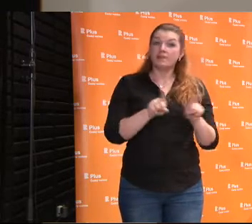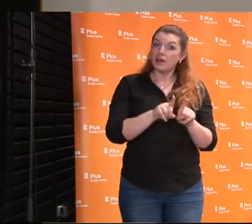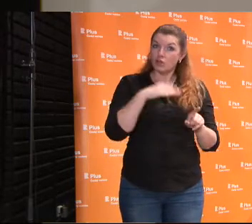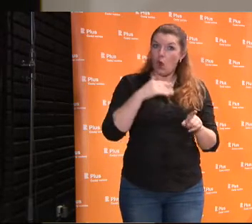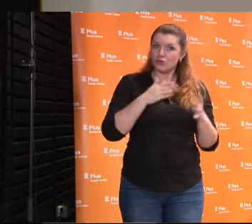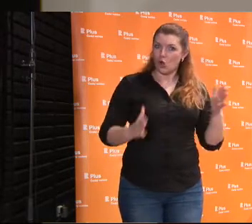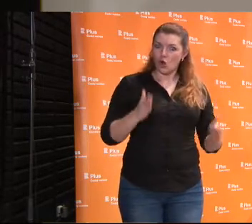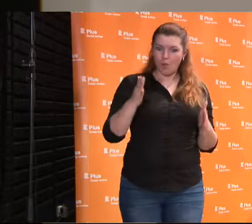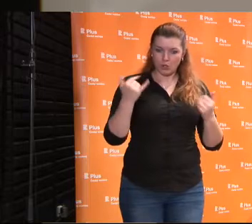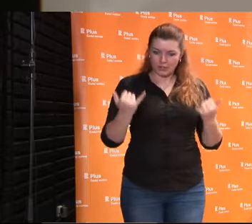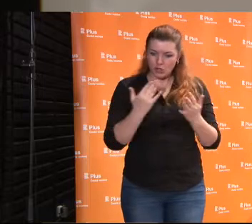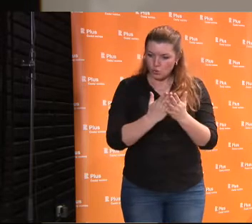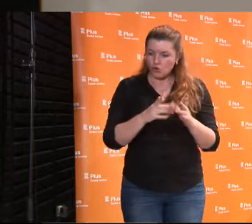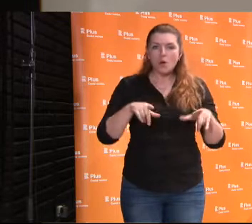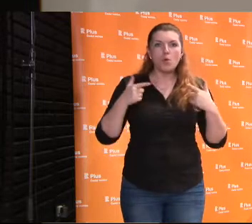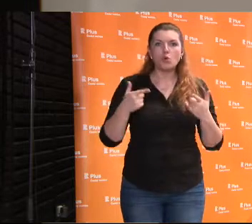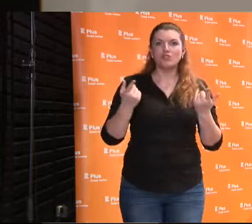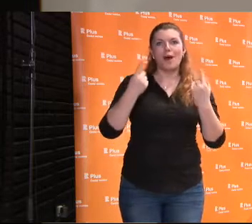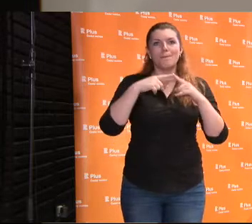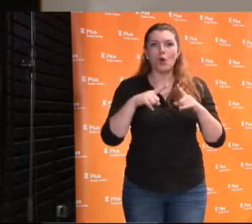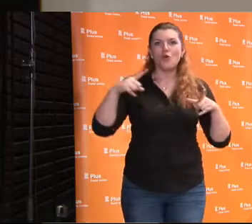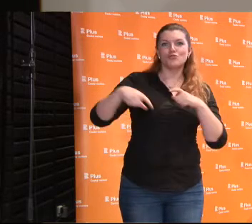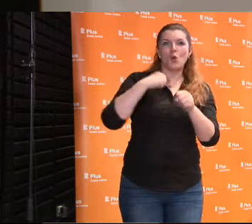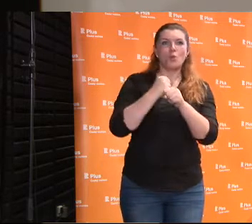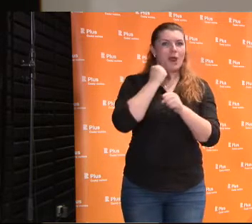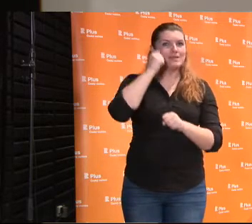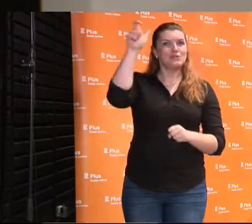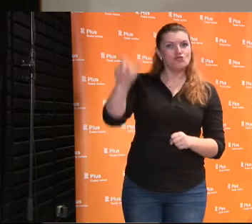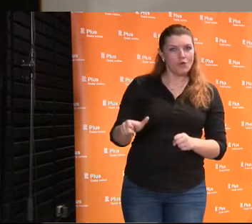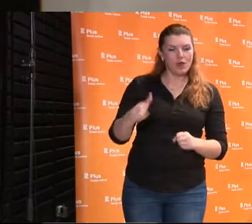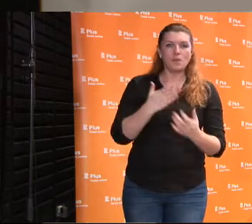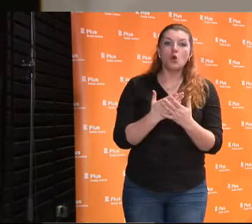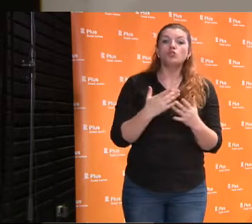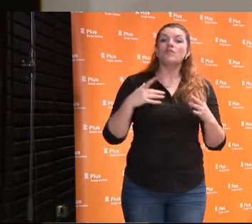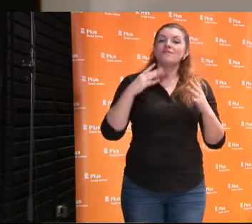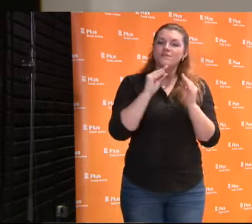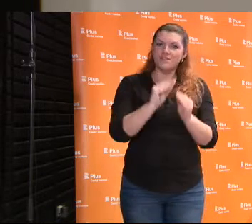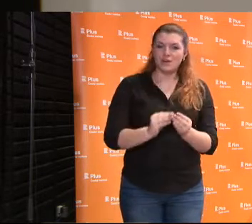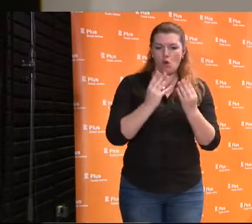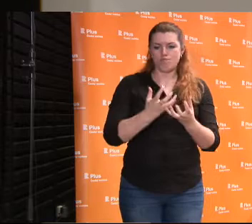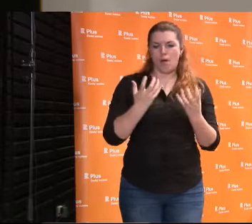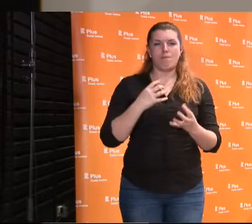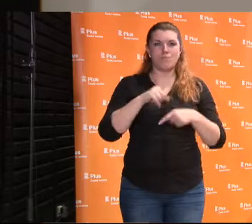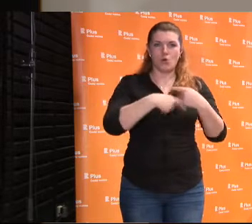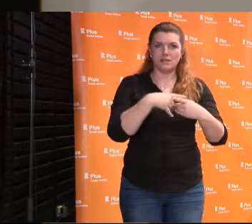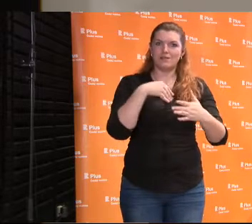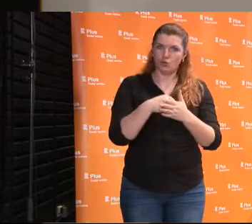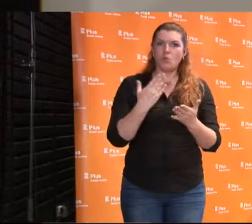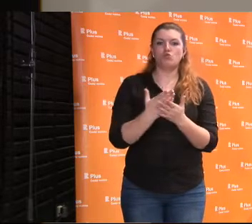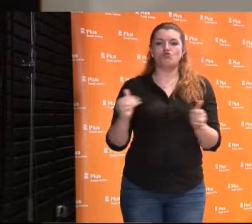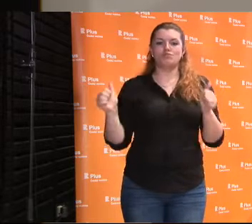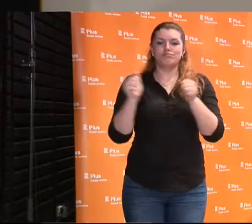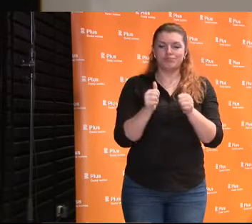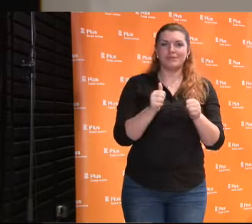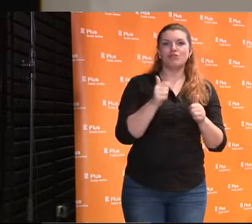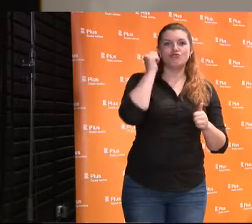člověkem, čili stávají se pomocníkem člověka, jeho partnerem ve výrobním procesu. My jsme dneska v situaci, že vlastně řada